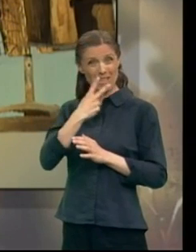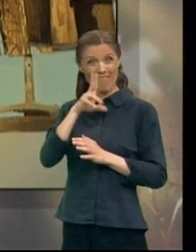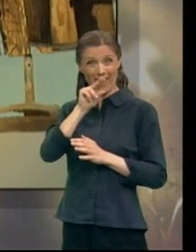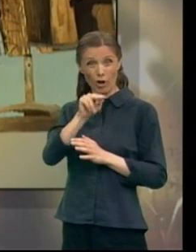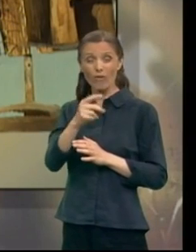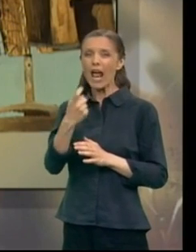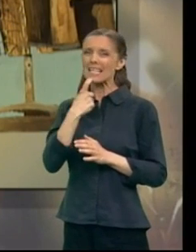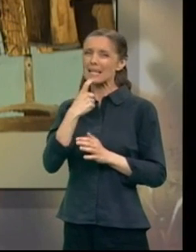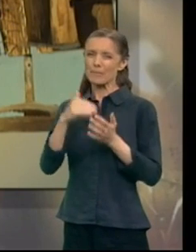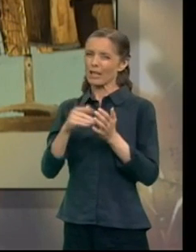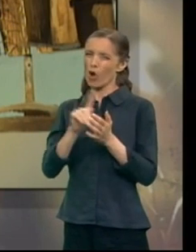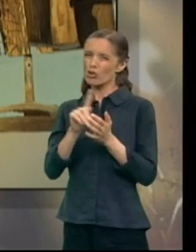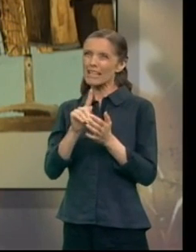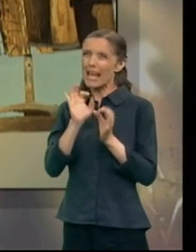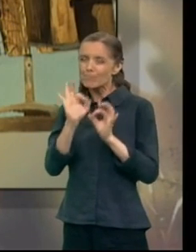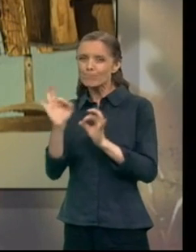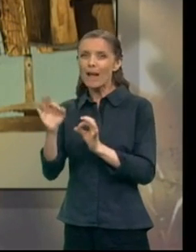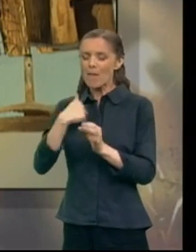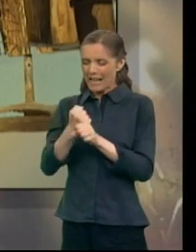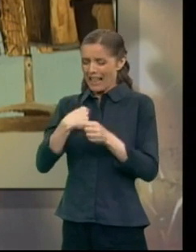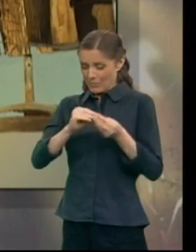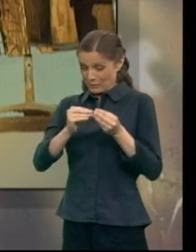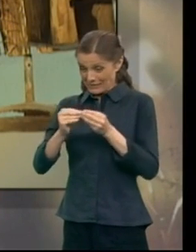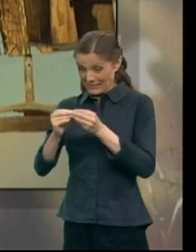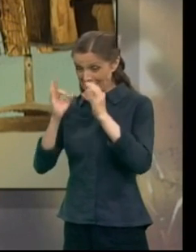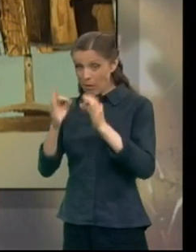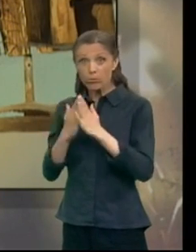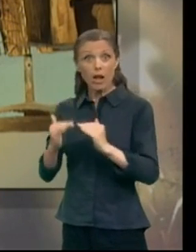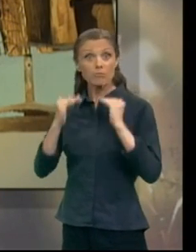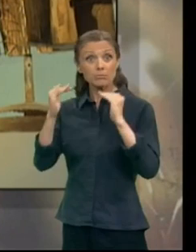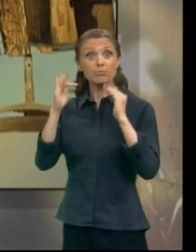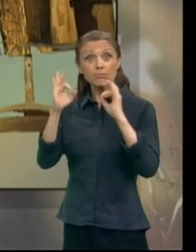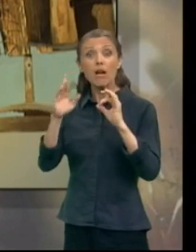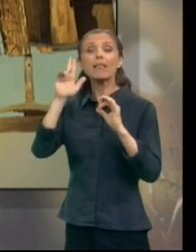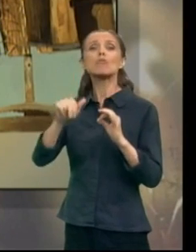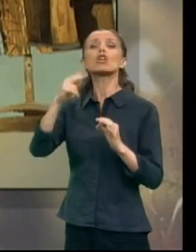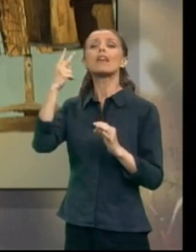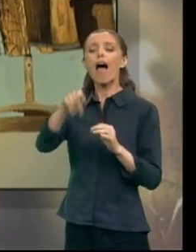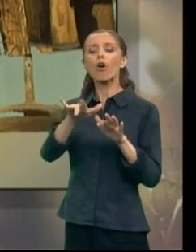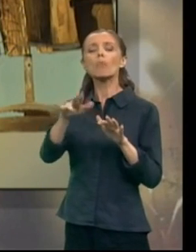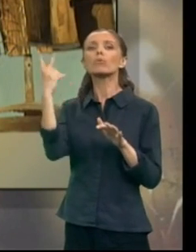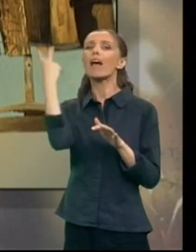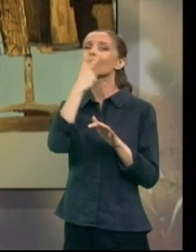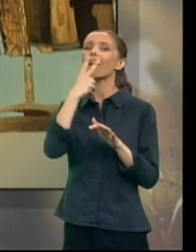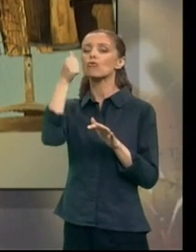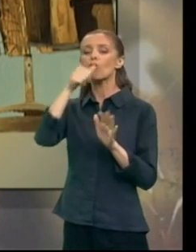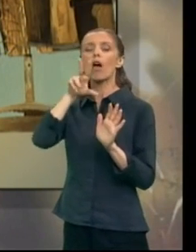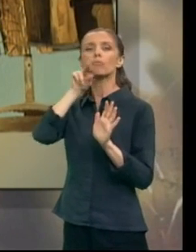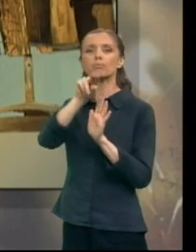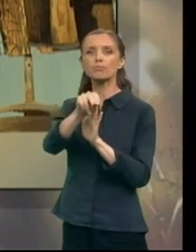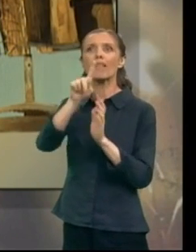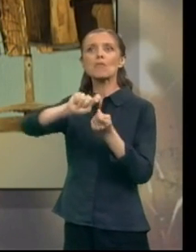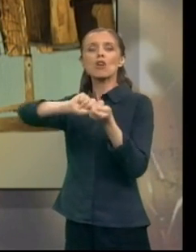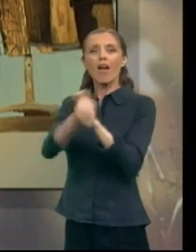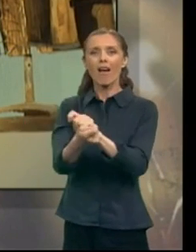nivou, ali radimo u tom pravcu kada bude dovedena na nivo da može da razume jedan ovakav spontan govor sa prilično velikim fondom reči i da sve odmah pretvara u